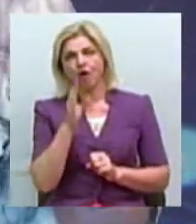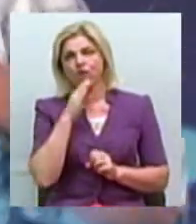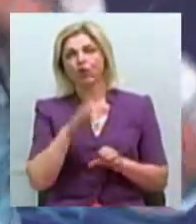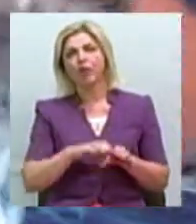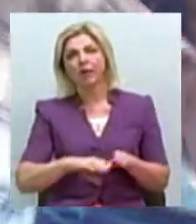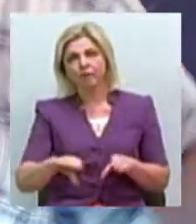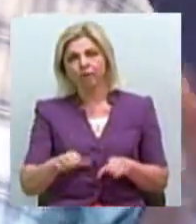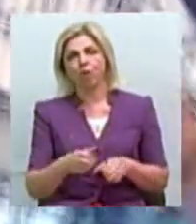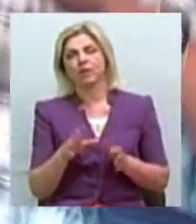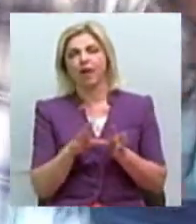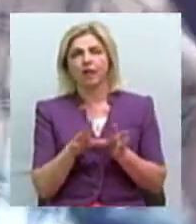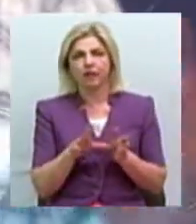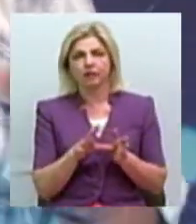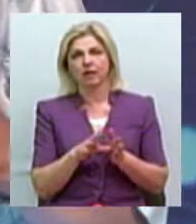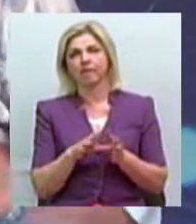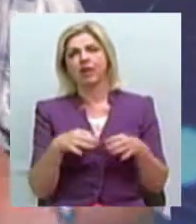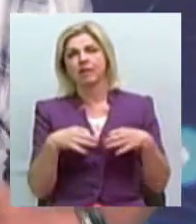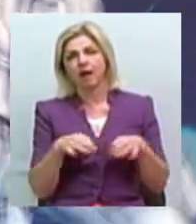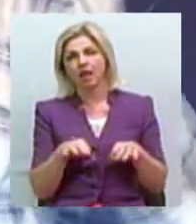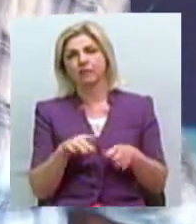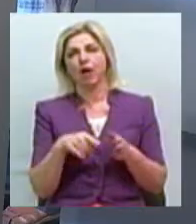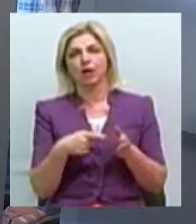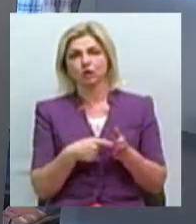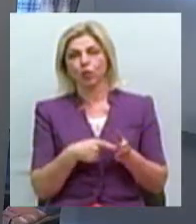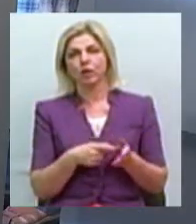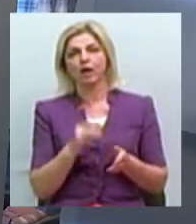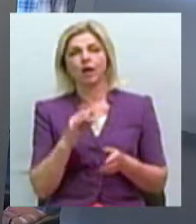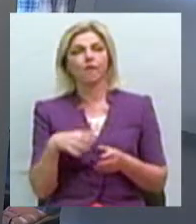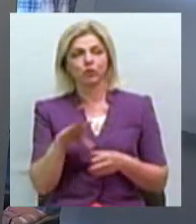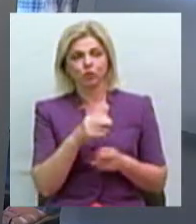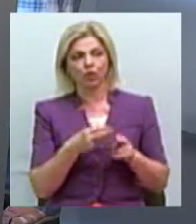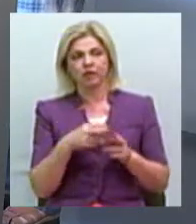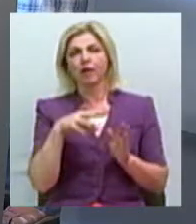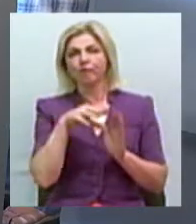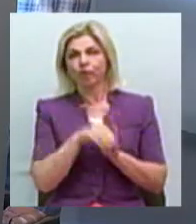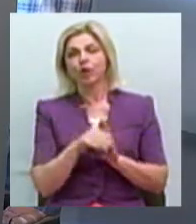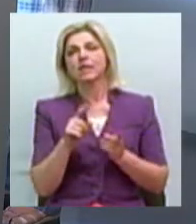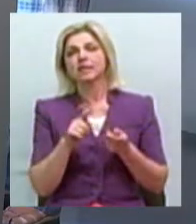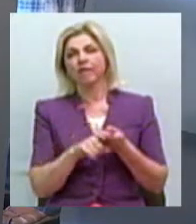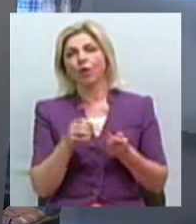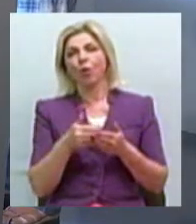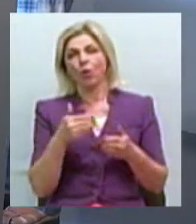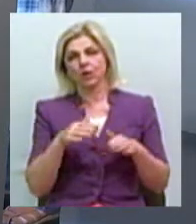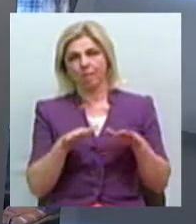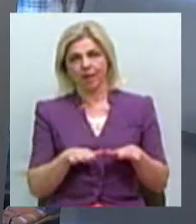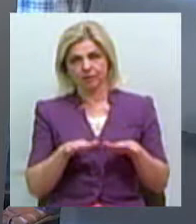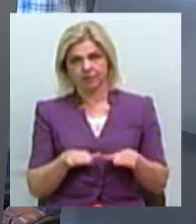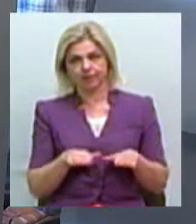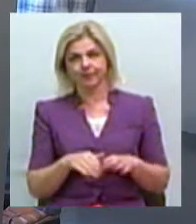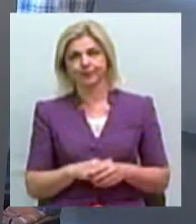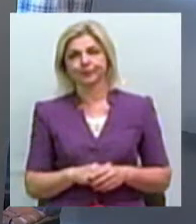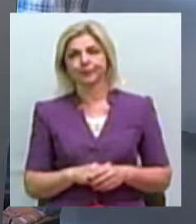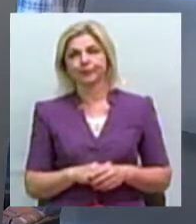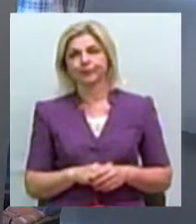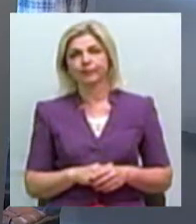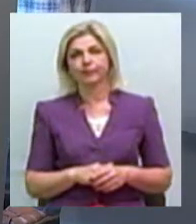водопровод, электричество, транспорт городской. Все это заложить ведь миссия конкретно. Все это заложено. И